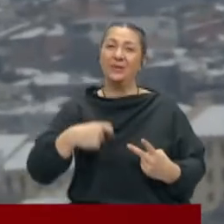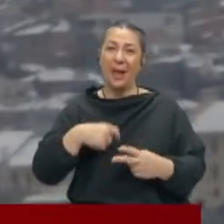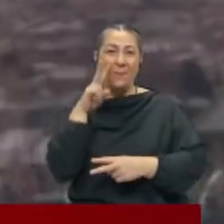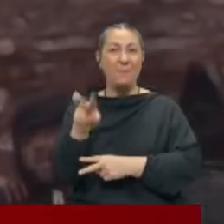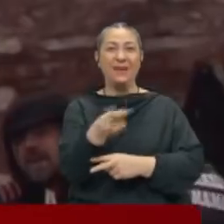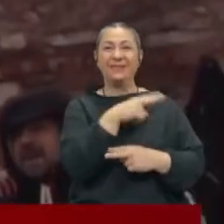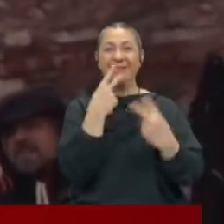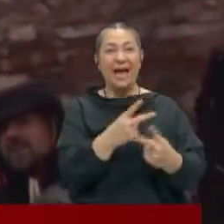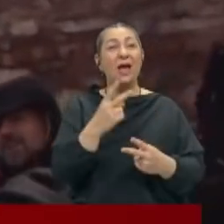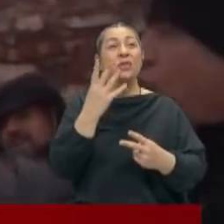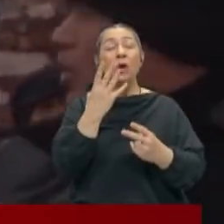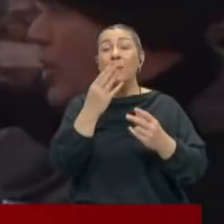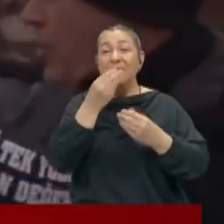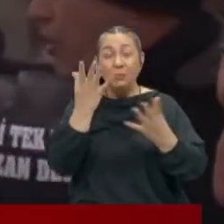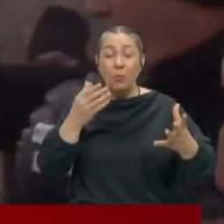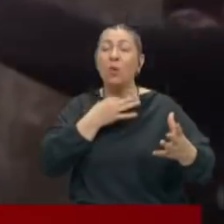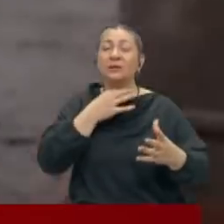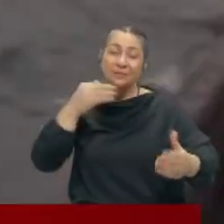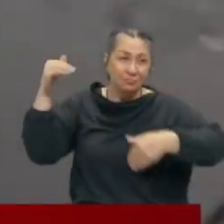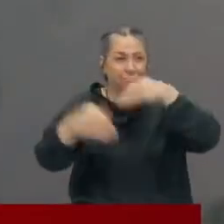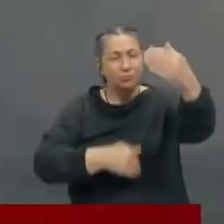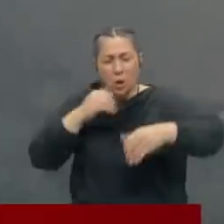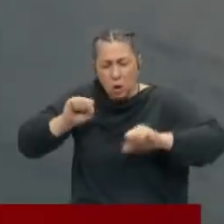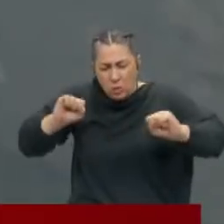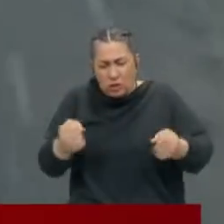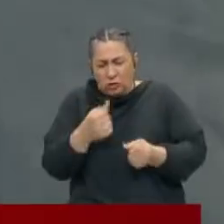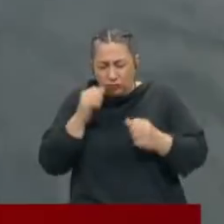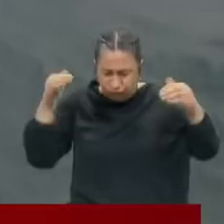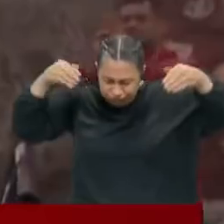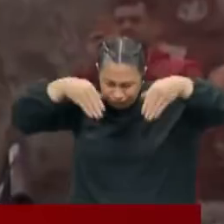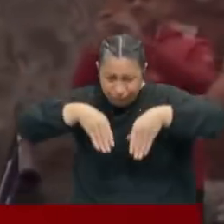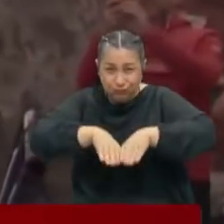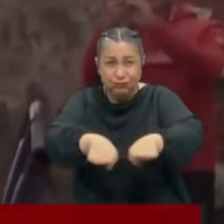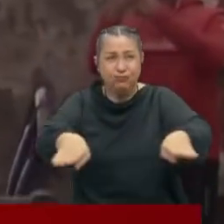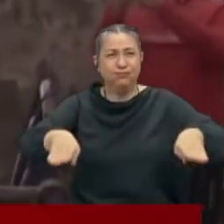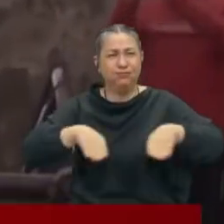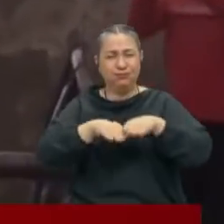biri oldu. Dört mevsim boğazda yüzenler, boğazın buz gibi sularına bıraktı kendini.